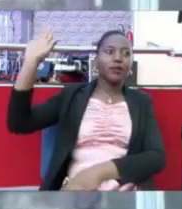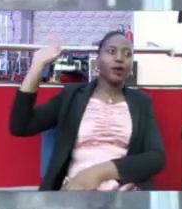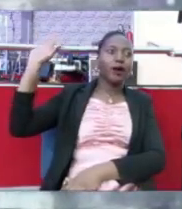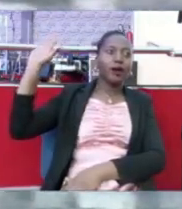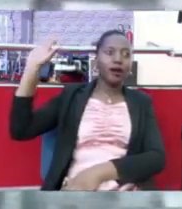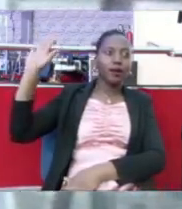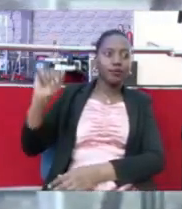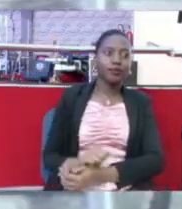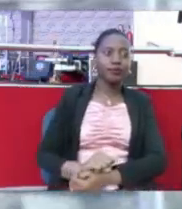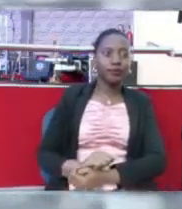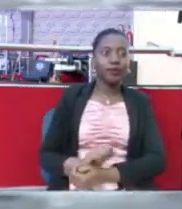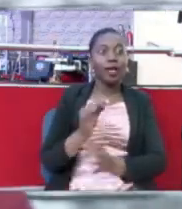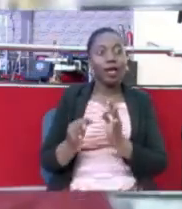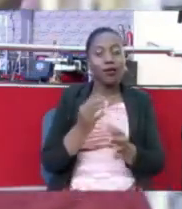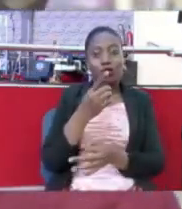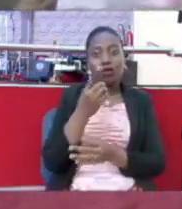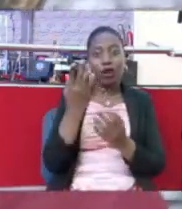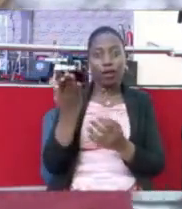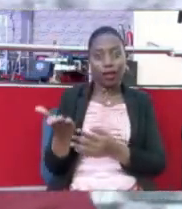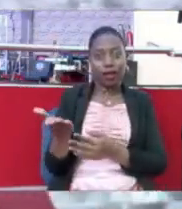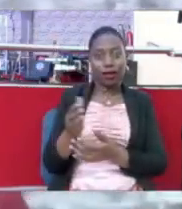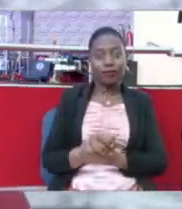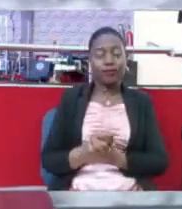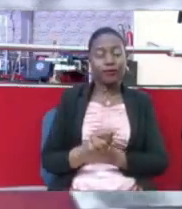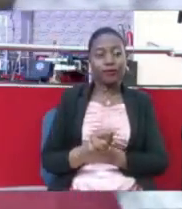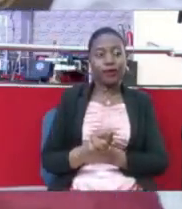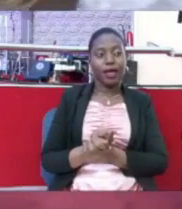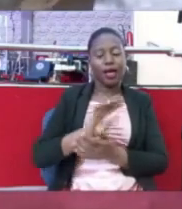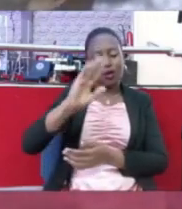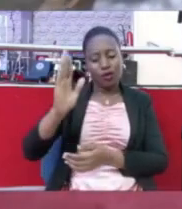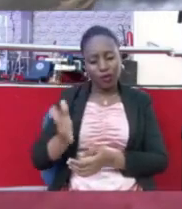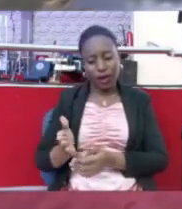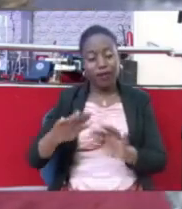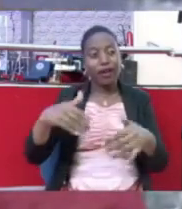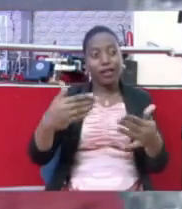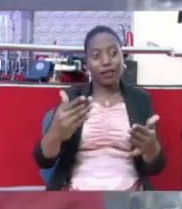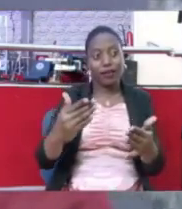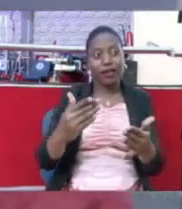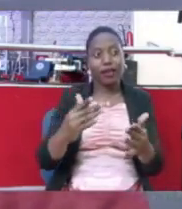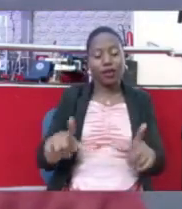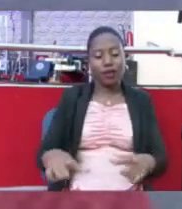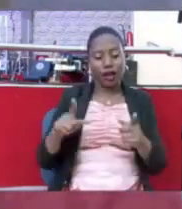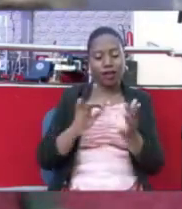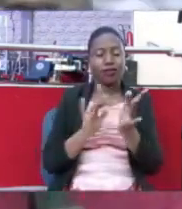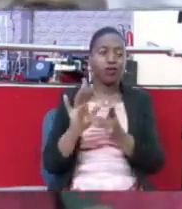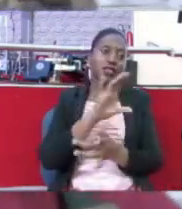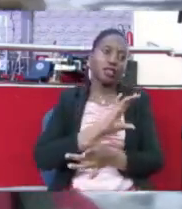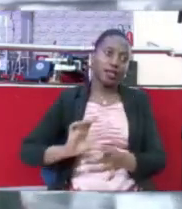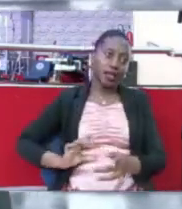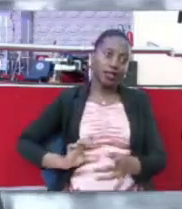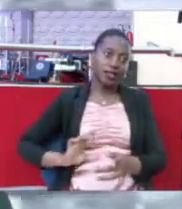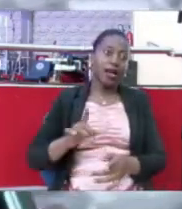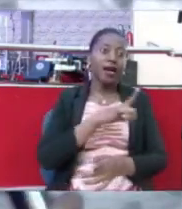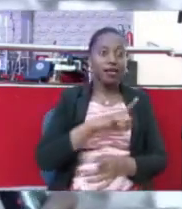wako mahali popote ulipo. If you are there, iwapo uko pale, and you have never given your life to Jesus Christ, na hujapeana maisha yako as your Lord and